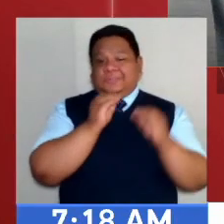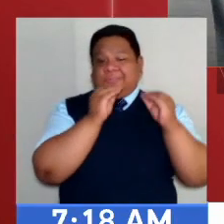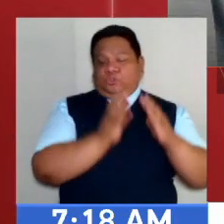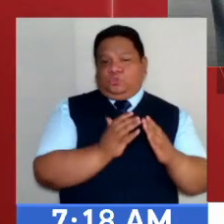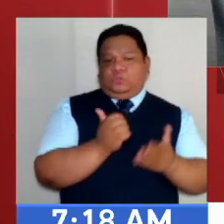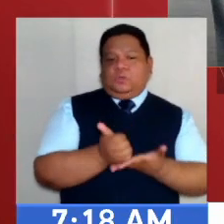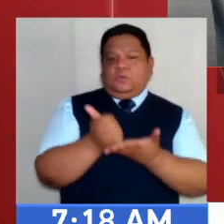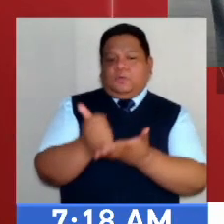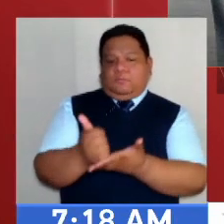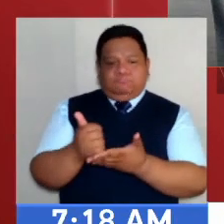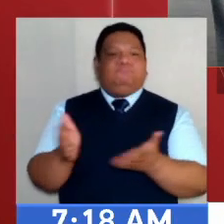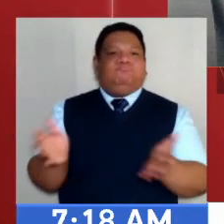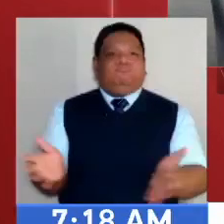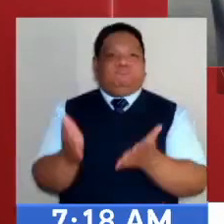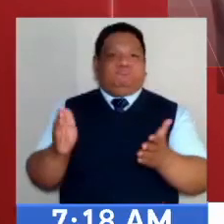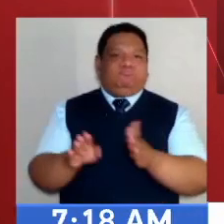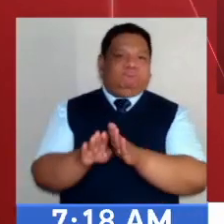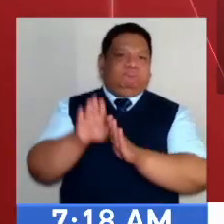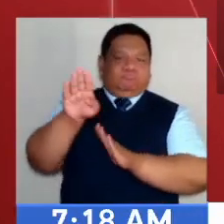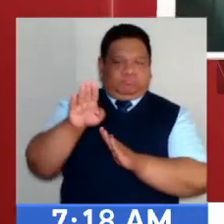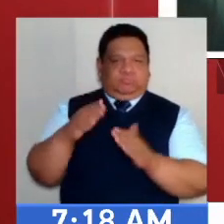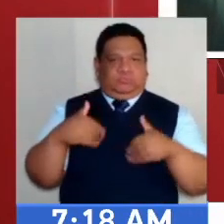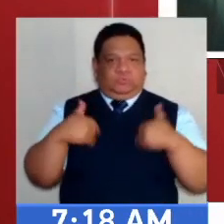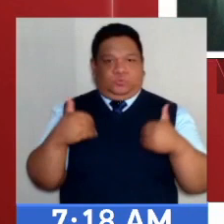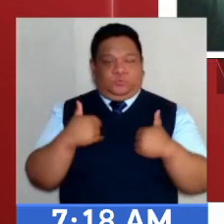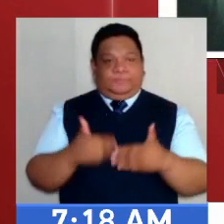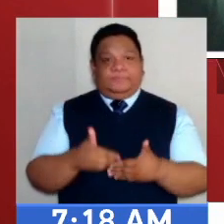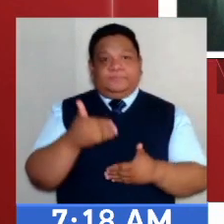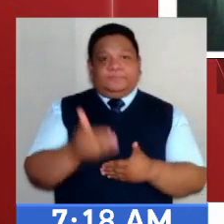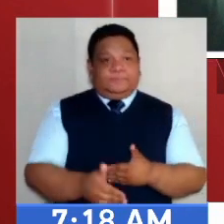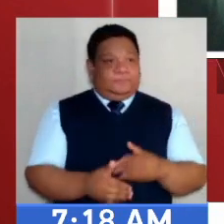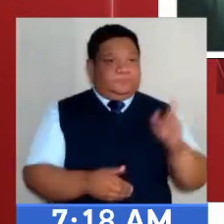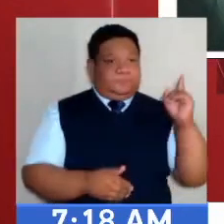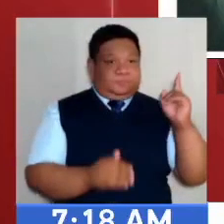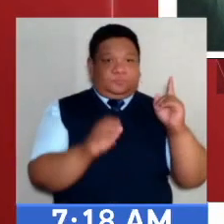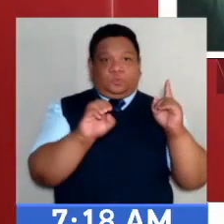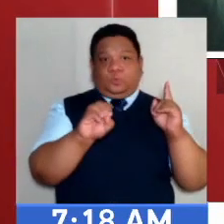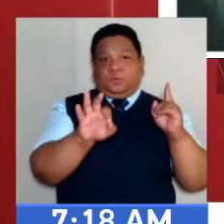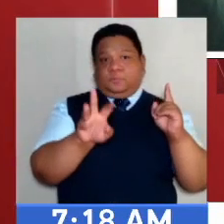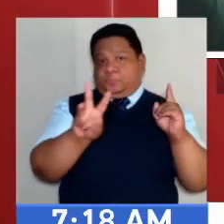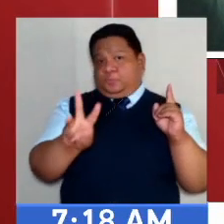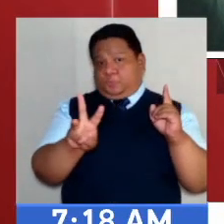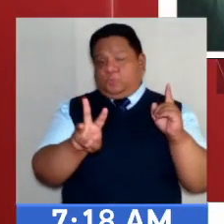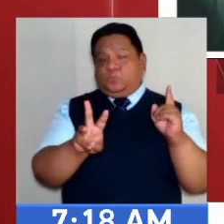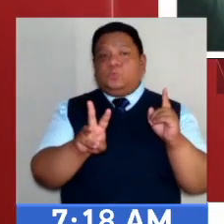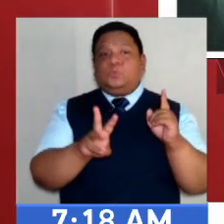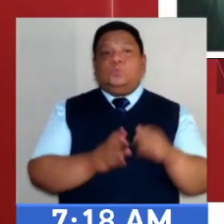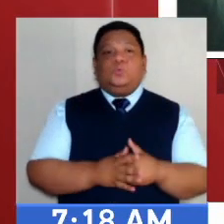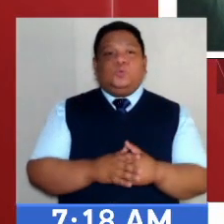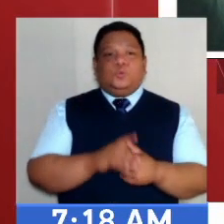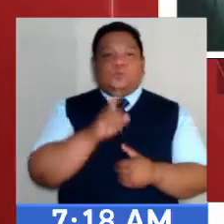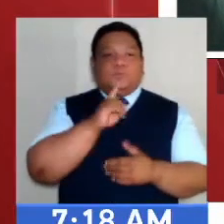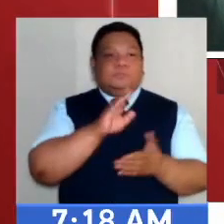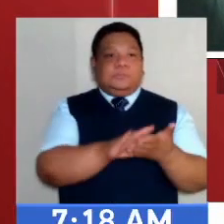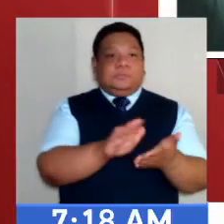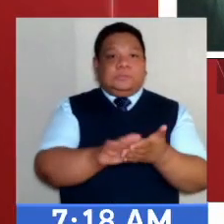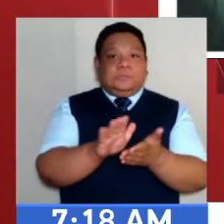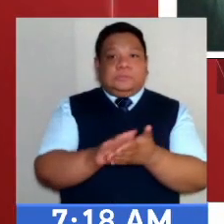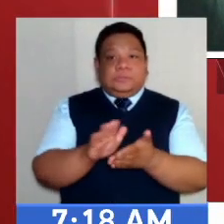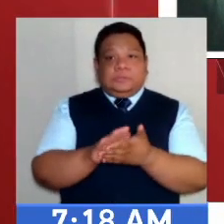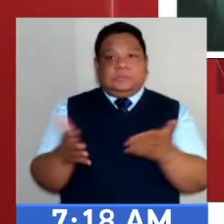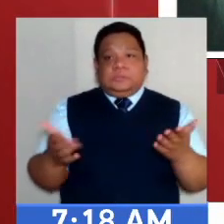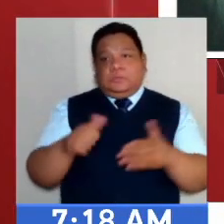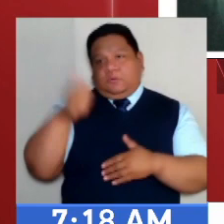Ang OFW naman na si Rose Jade Pabalunan, cleaner o tagalinis siya sa ibang bansa. Hindi